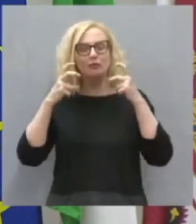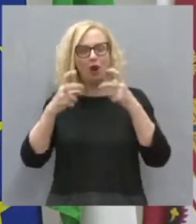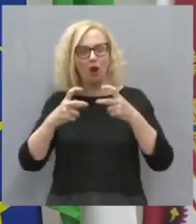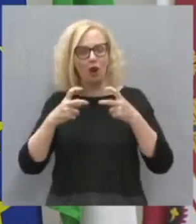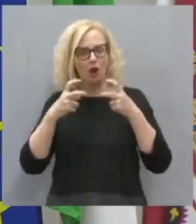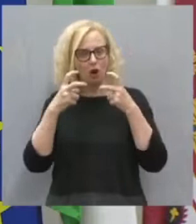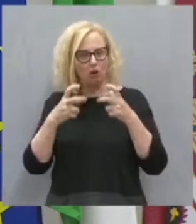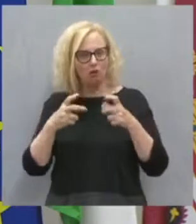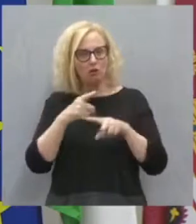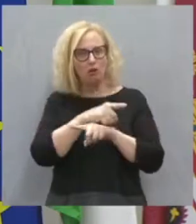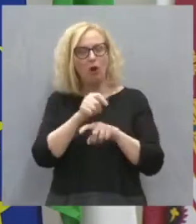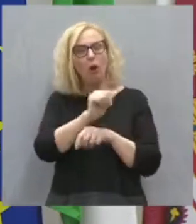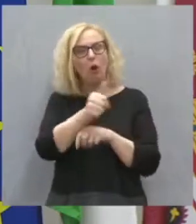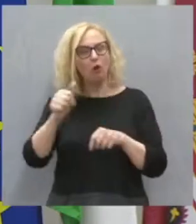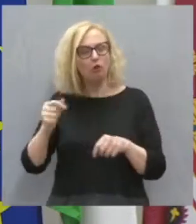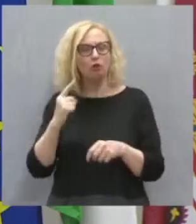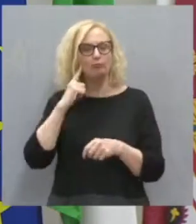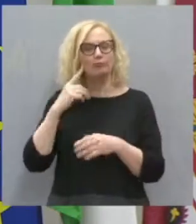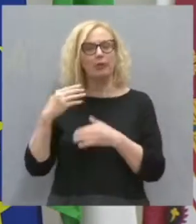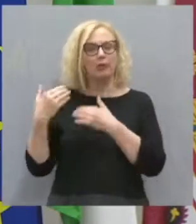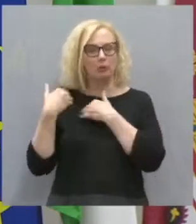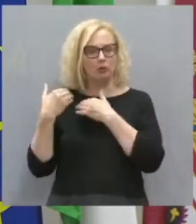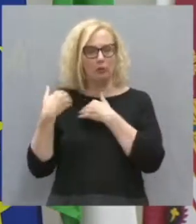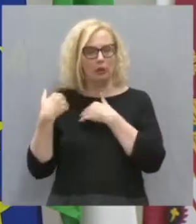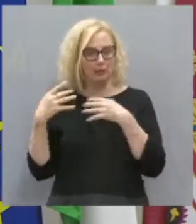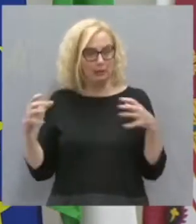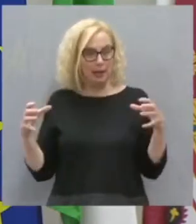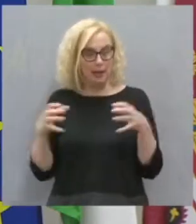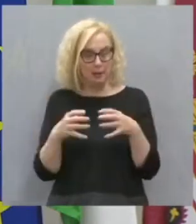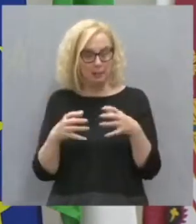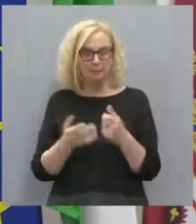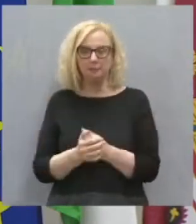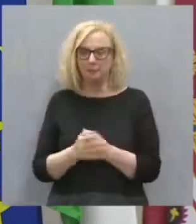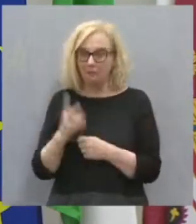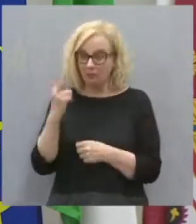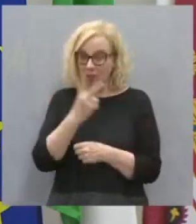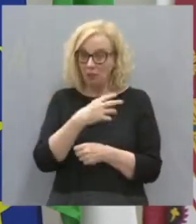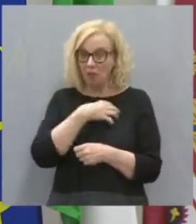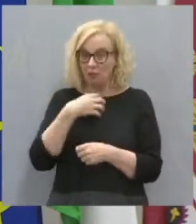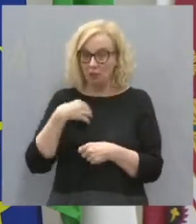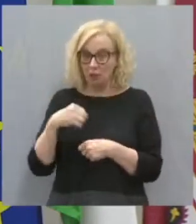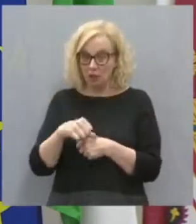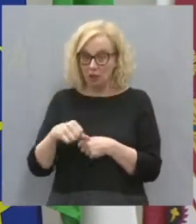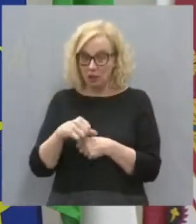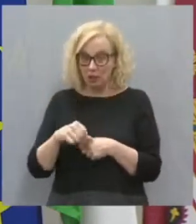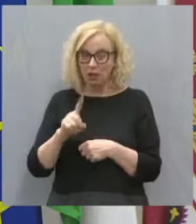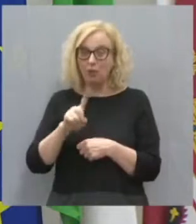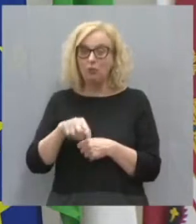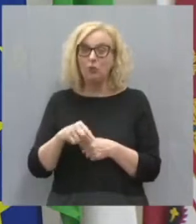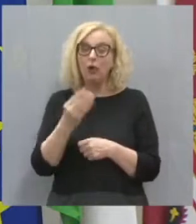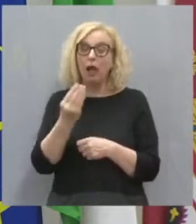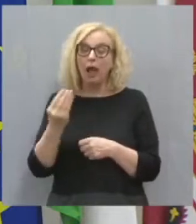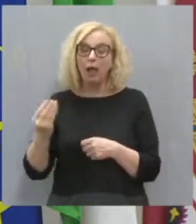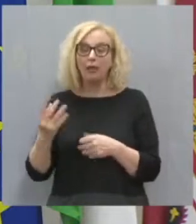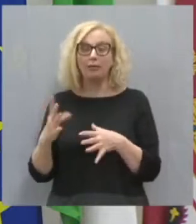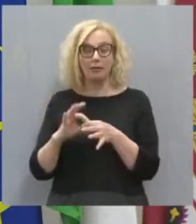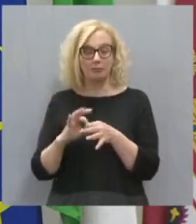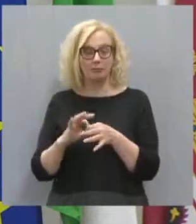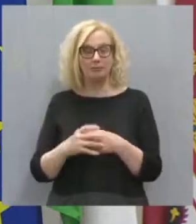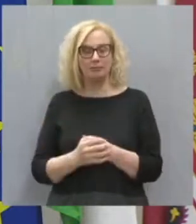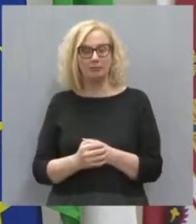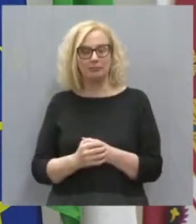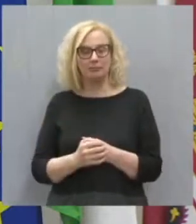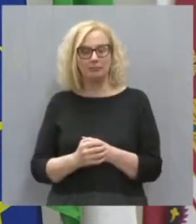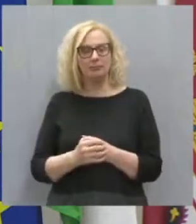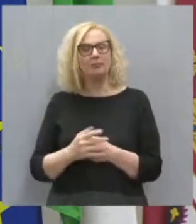la responsabilità collettiva che immagino avrete trattato assessore segnana con gli organismi competenti se sono state